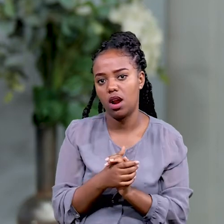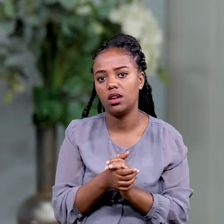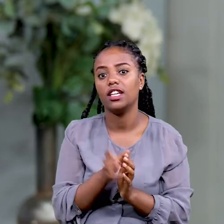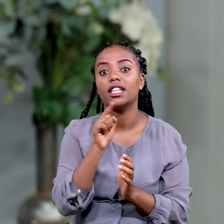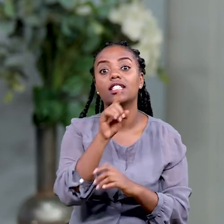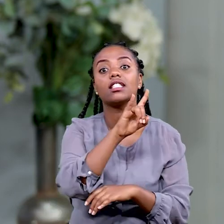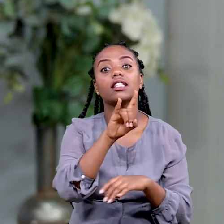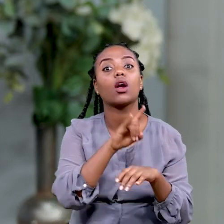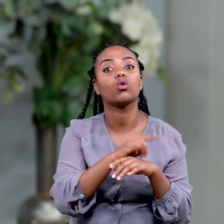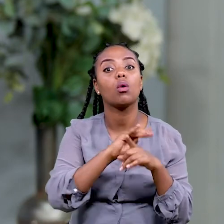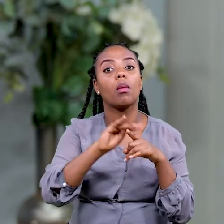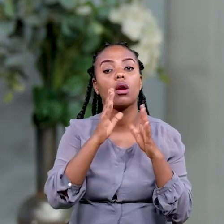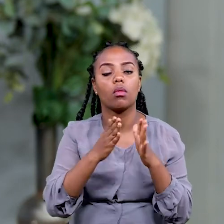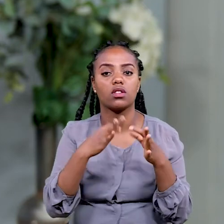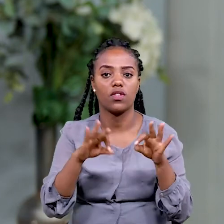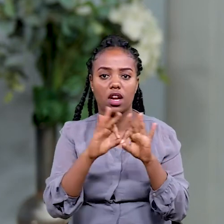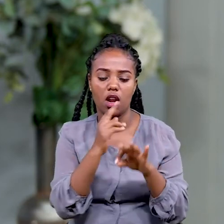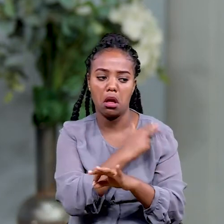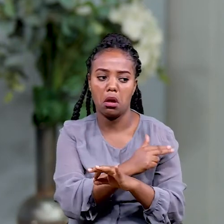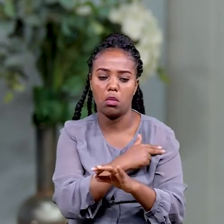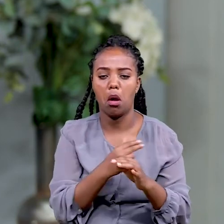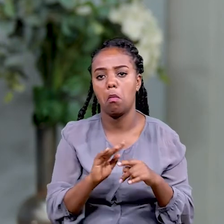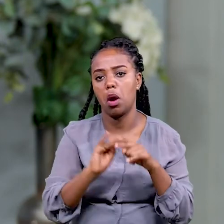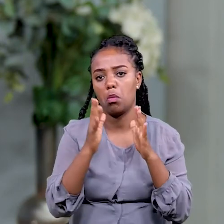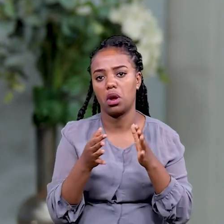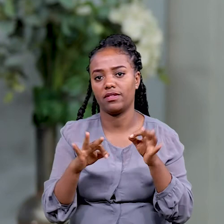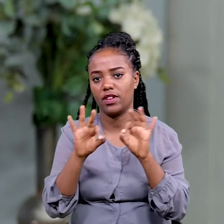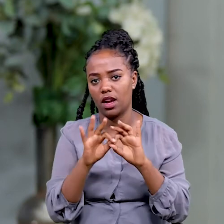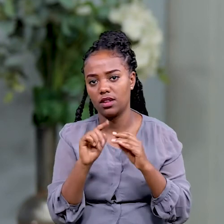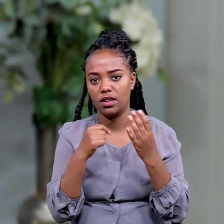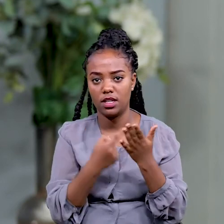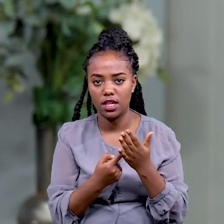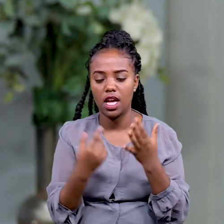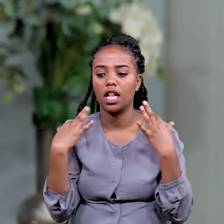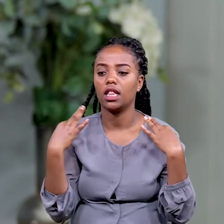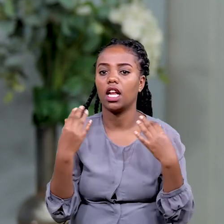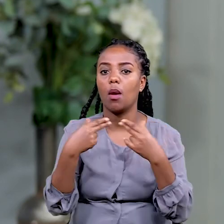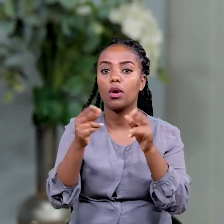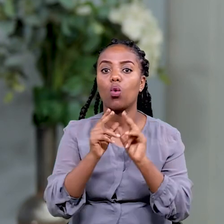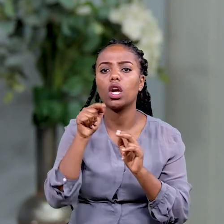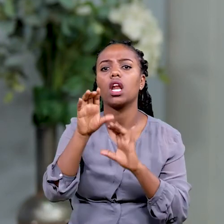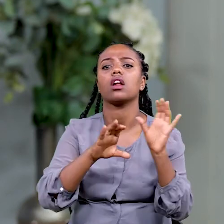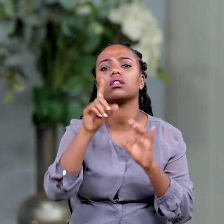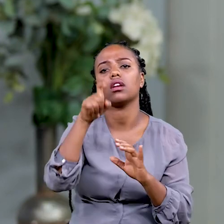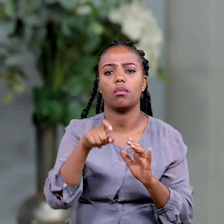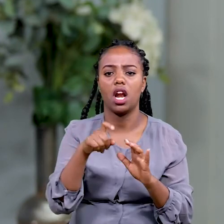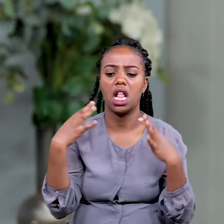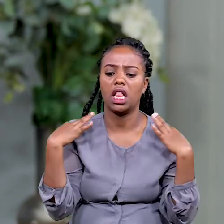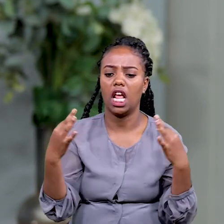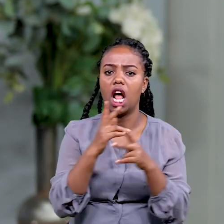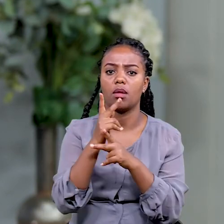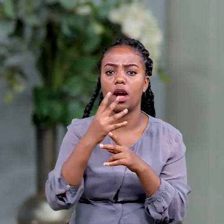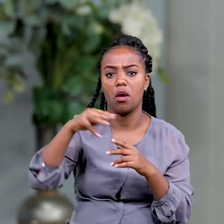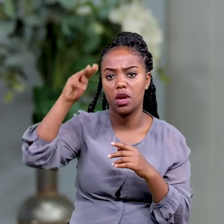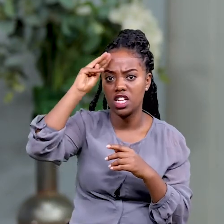ዜጎች ባለሙያ ያስፈልጋቸዋል፣ የህክምና ባለሙያ ያስፈልጋቸዋል። ስለዚህ ጤና ቢሮ ይሄን ሊያደርግ ይገባል። ጤና